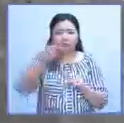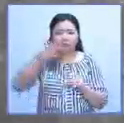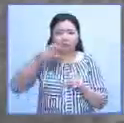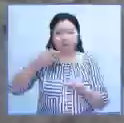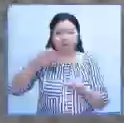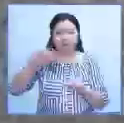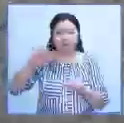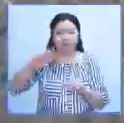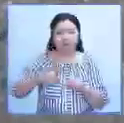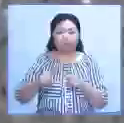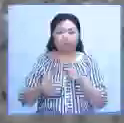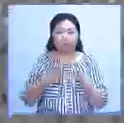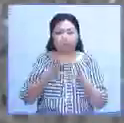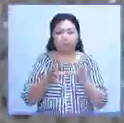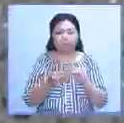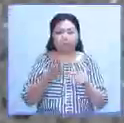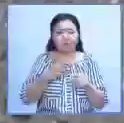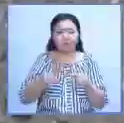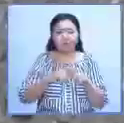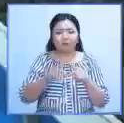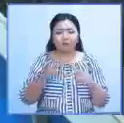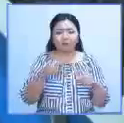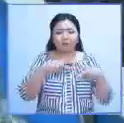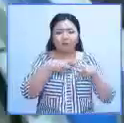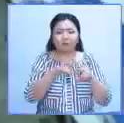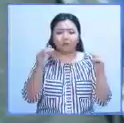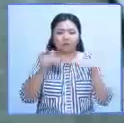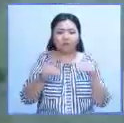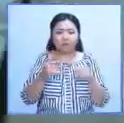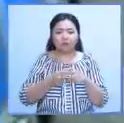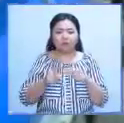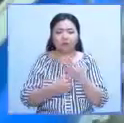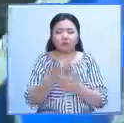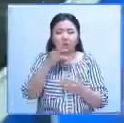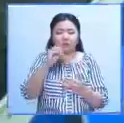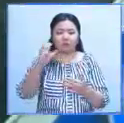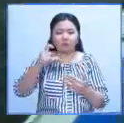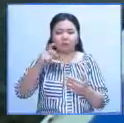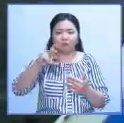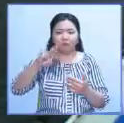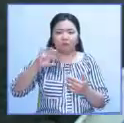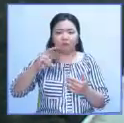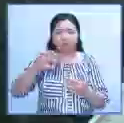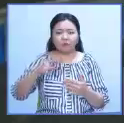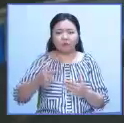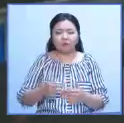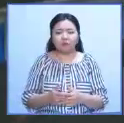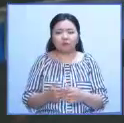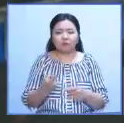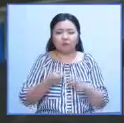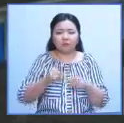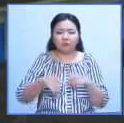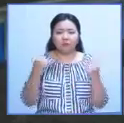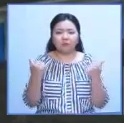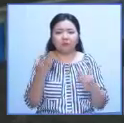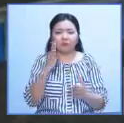және кәдімгі жауын құрты көмегімен түзілген тыңайтқыштарды көзіміз шалды. Технолог маман да оның қыр-сырымен бөлісе кетті. Вот